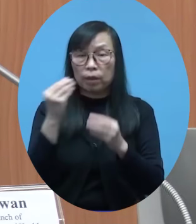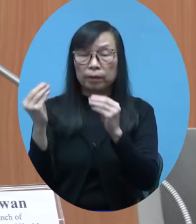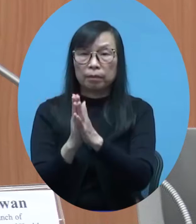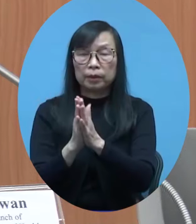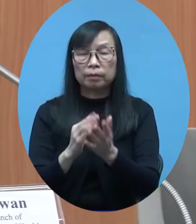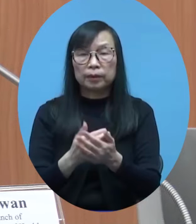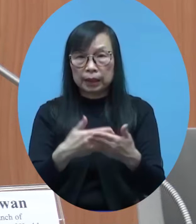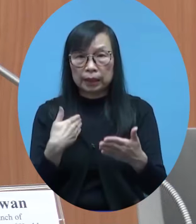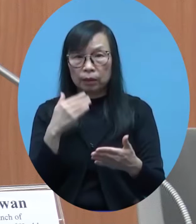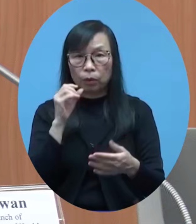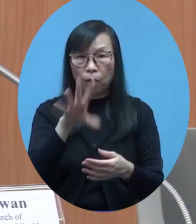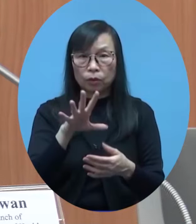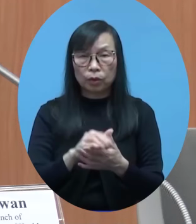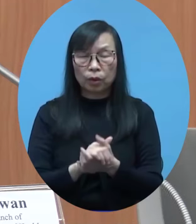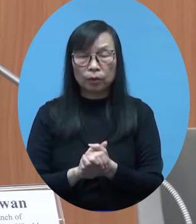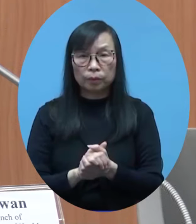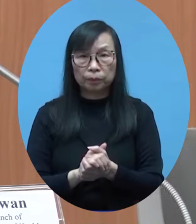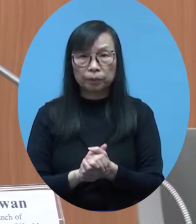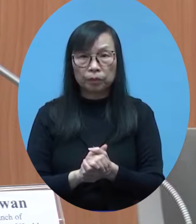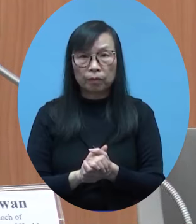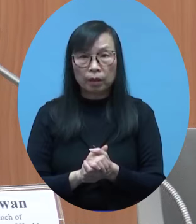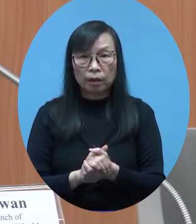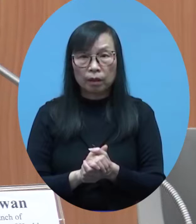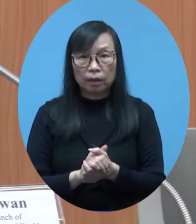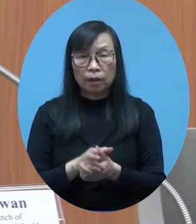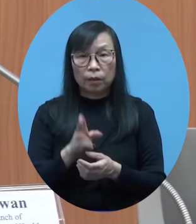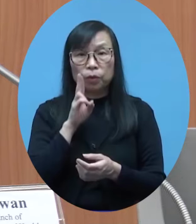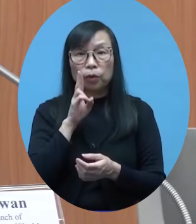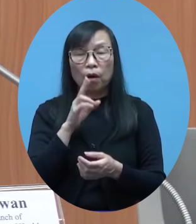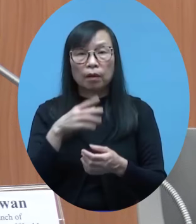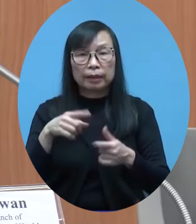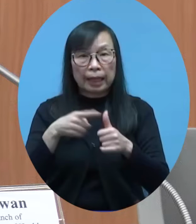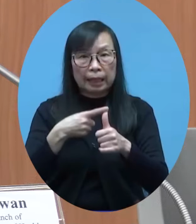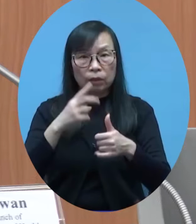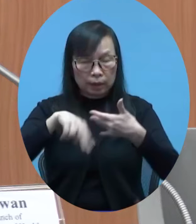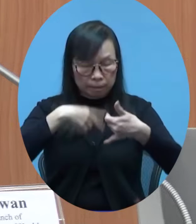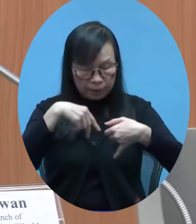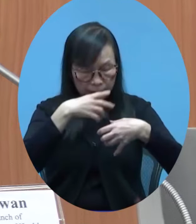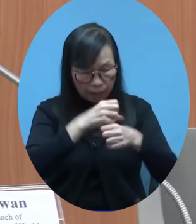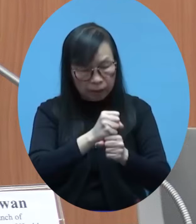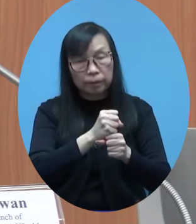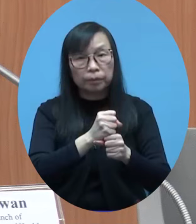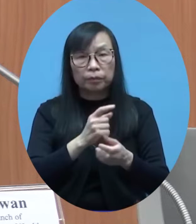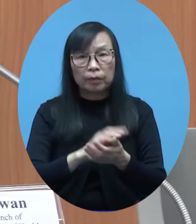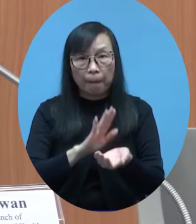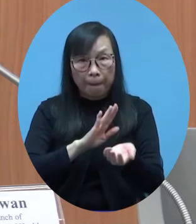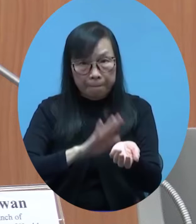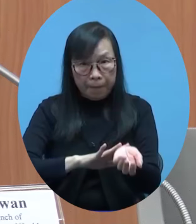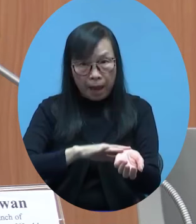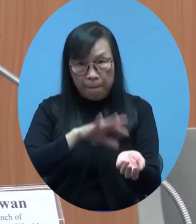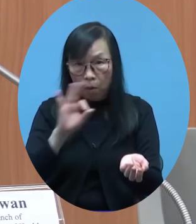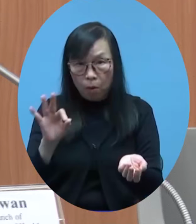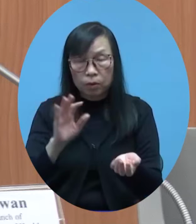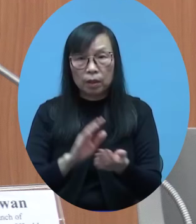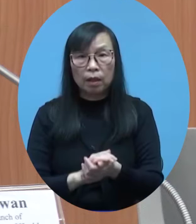頭都有提過，咁就係咧，即係如果我哋即係第一個檢測咧係呈陰性，其實